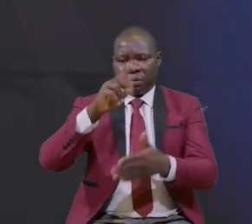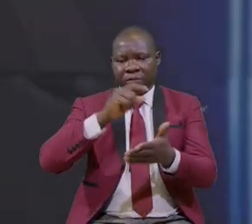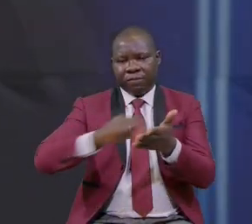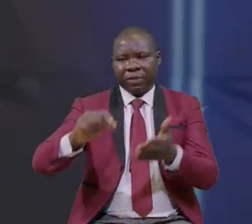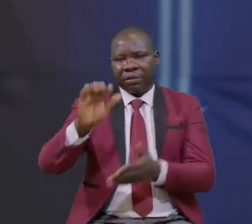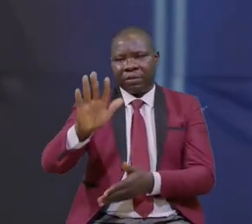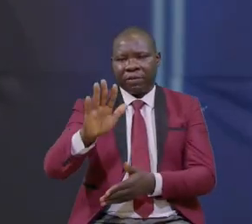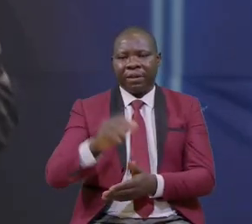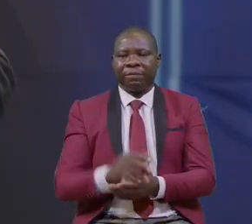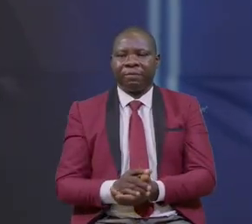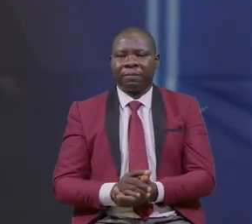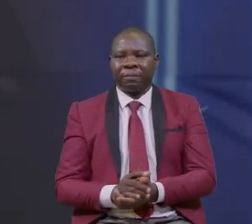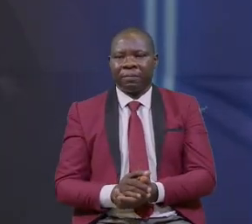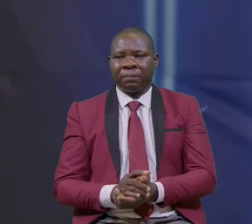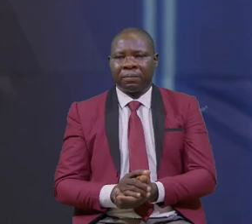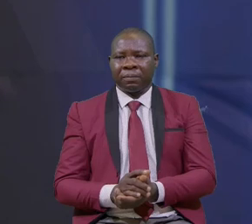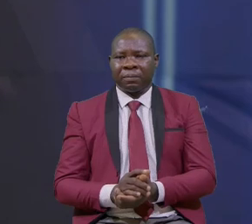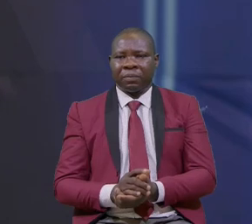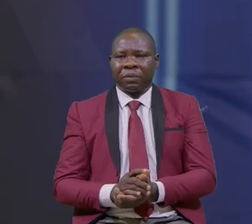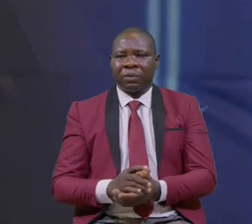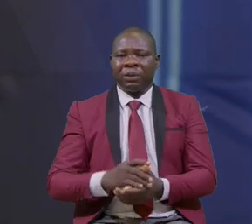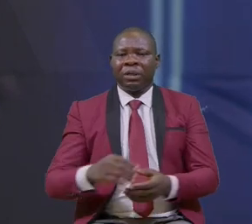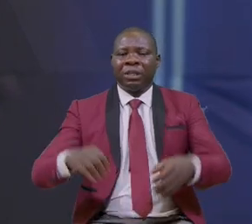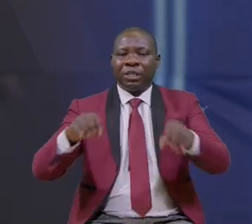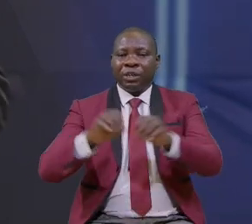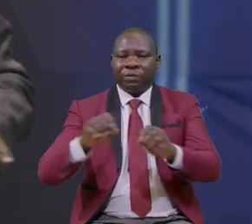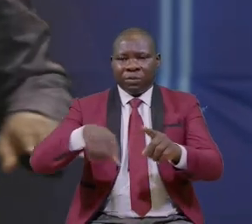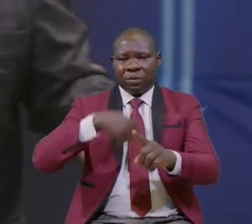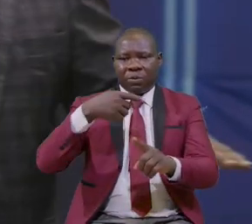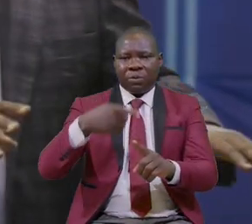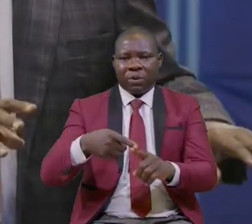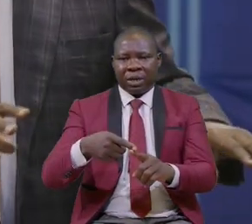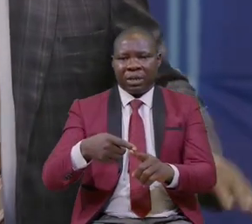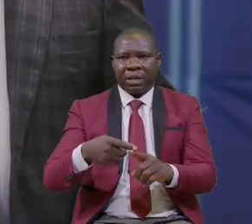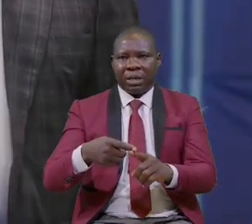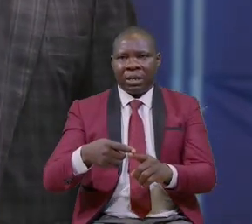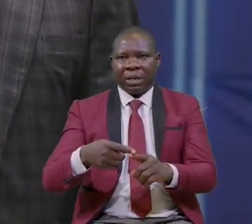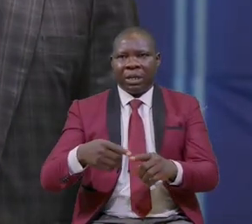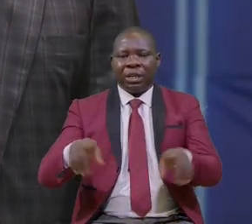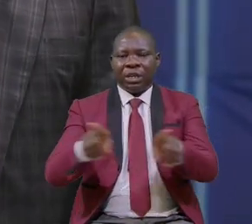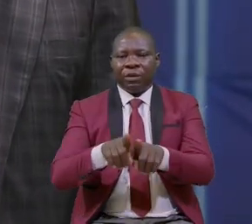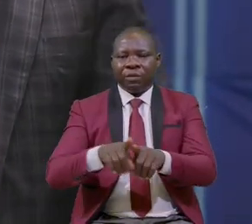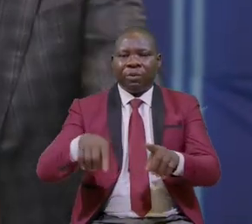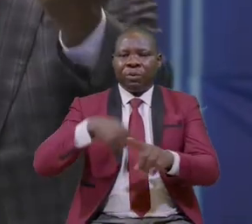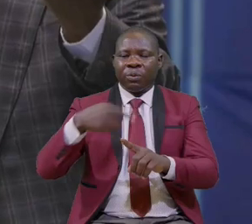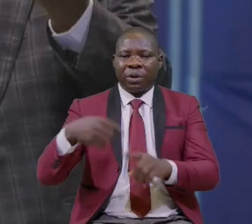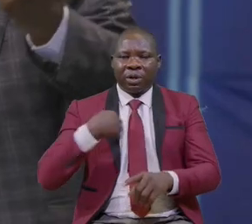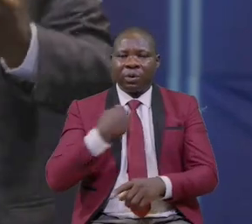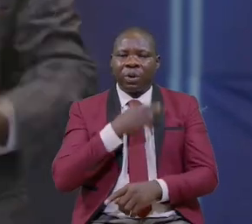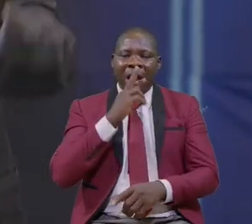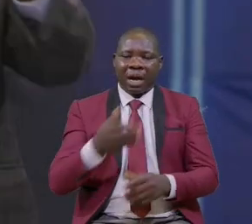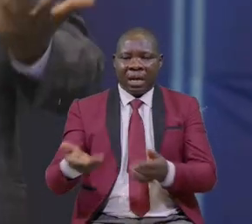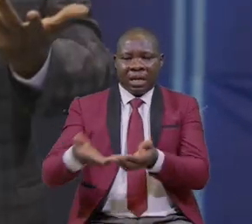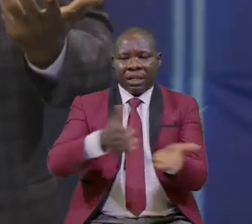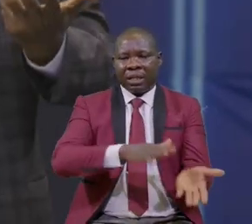2, lisons à partir du verset 5. Éphésiens 2, 5. Nous qui étions morts par nos offenses,